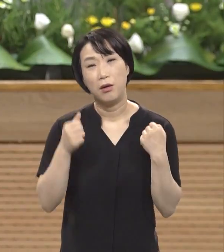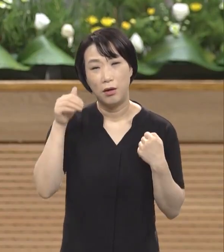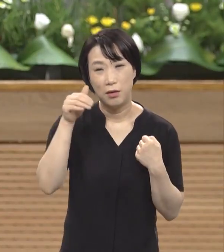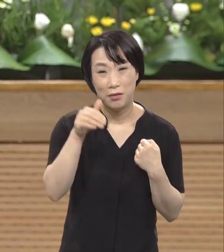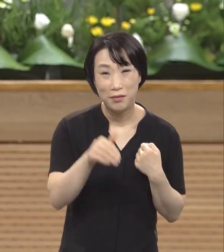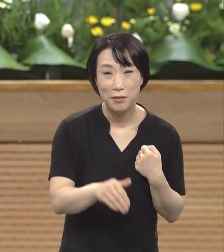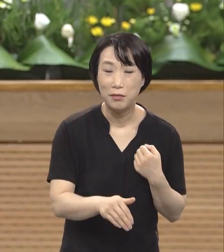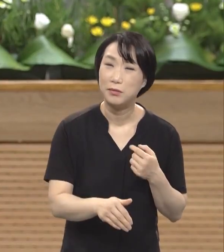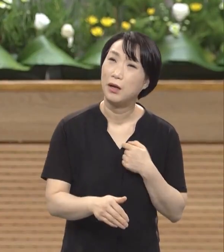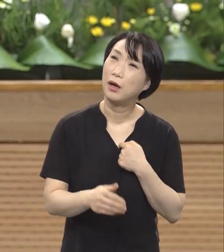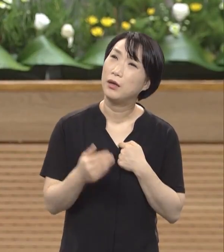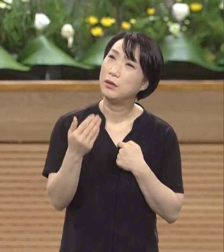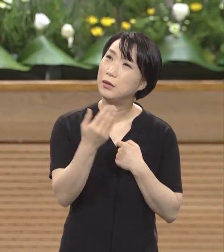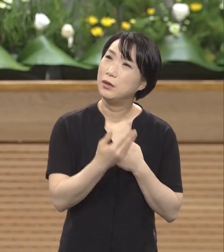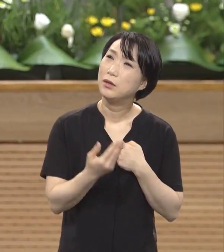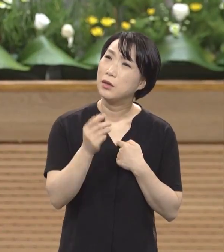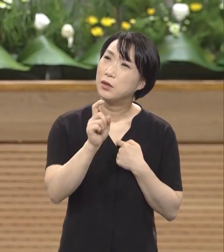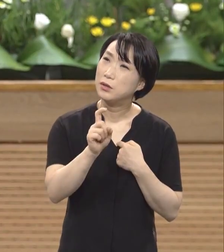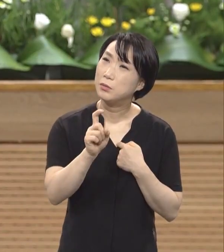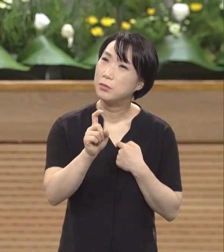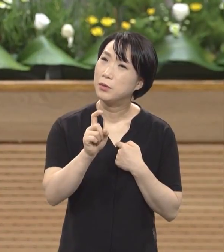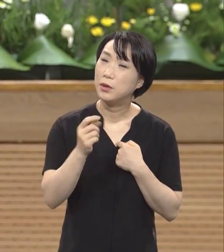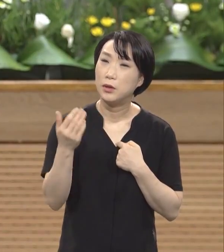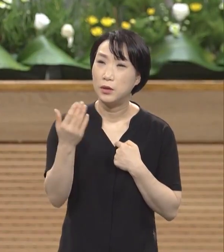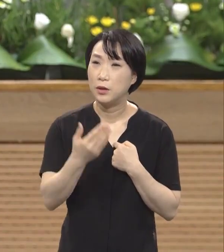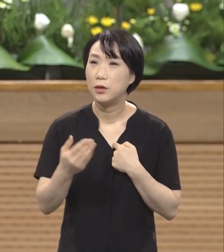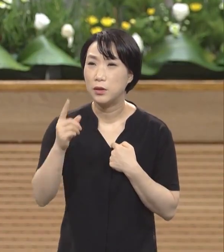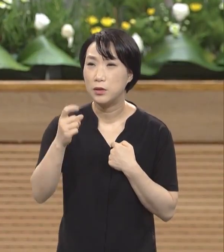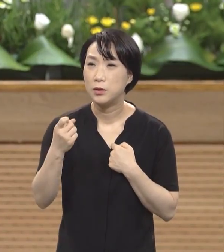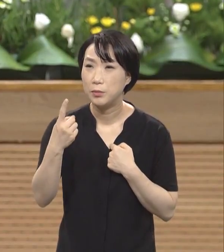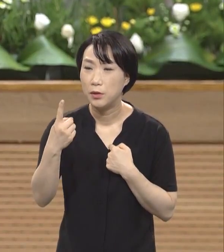2010년도, 11년도 가면서